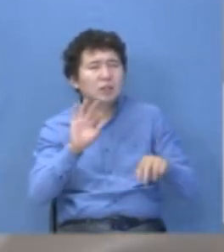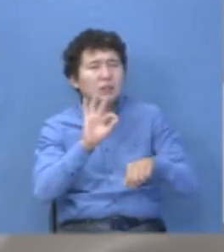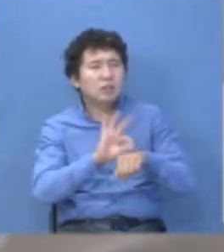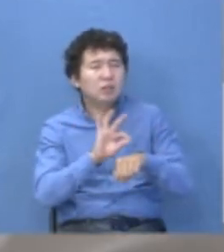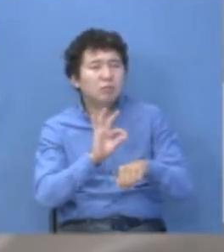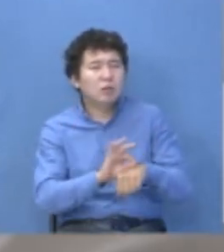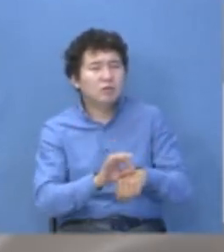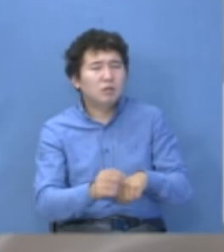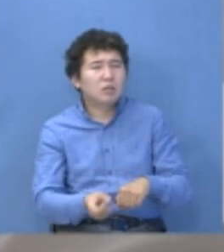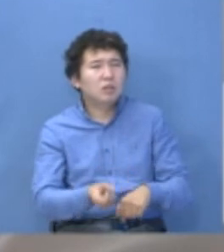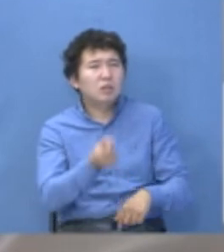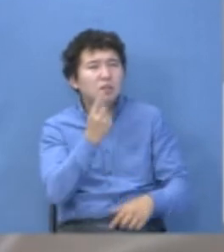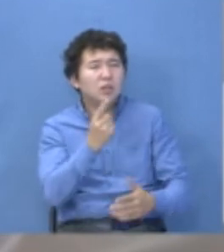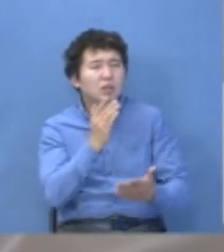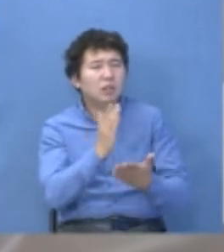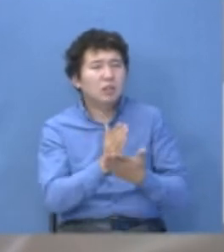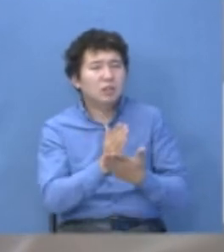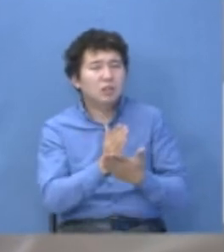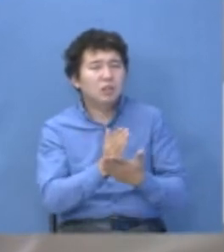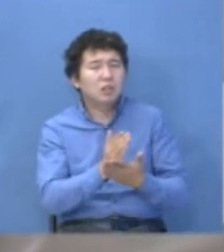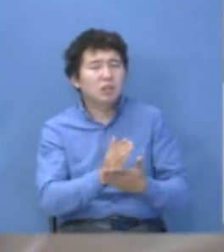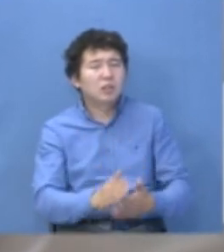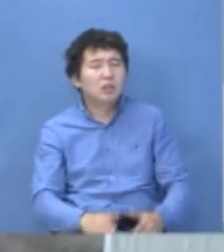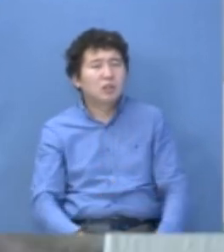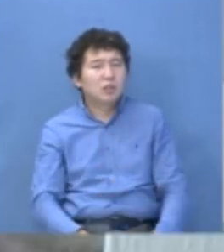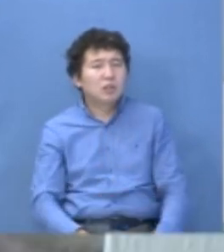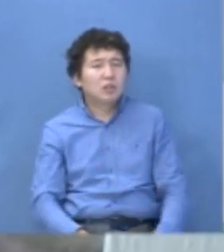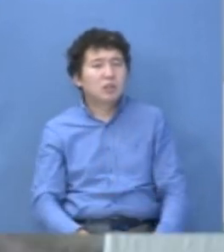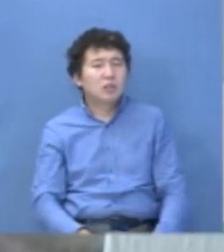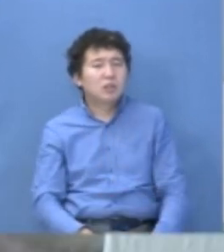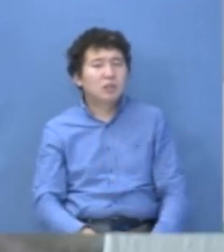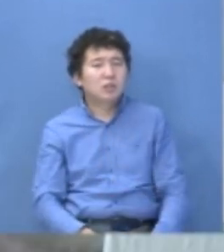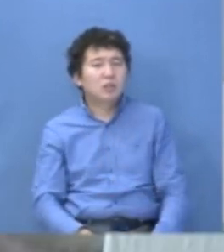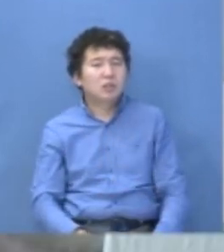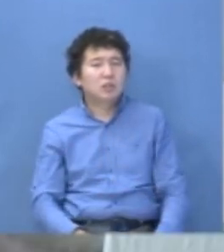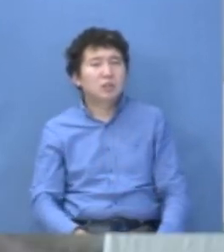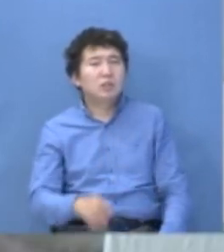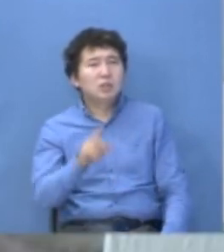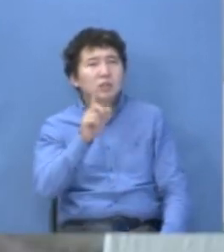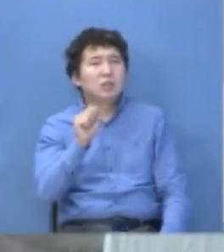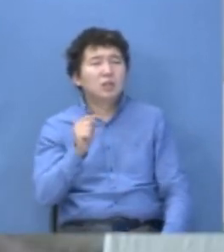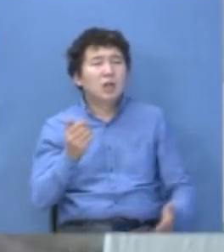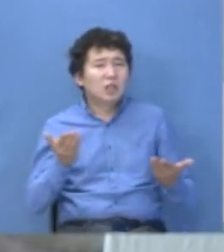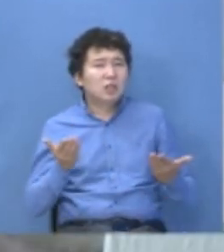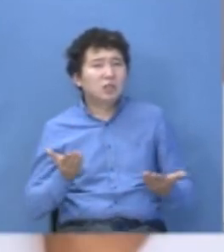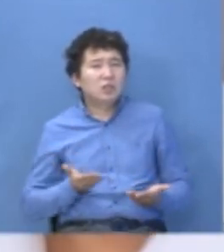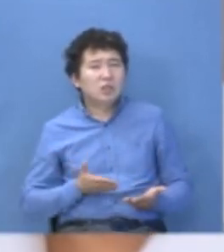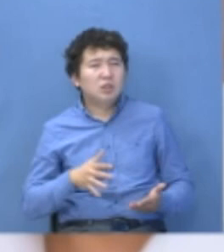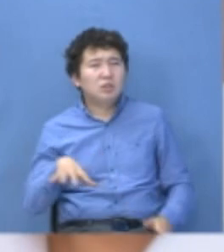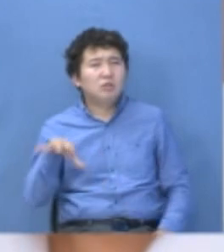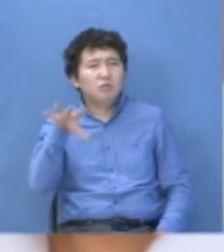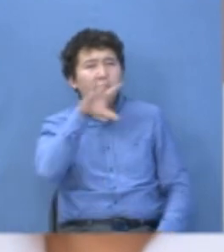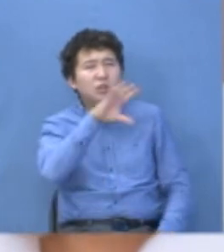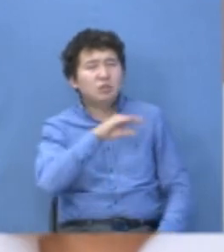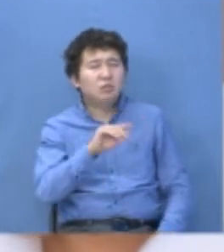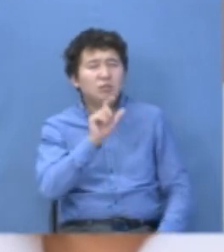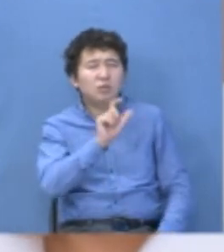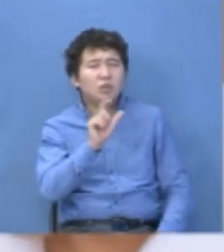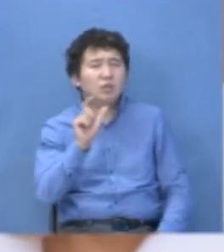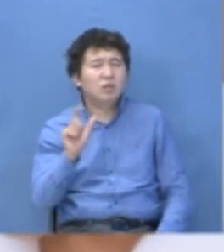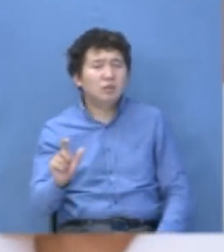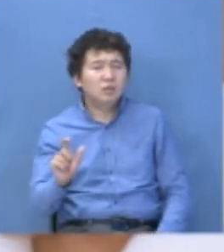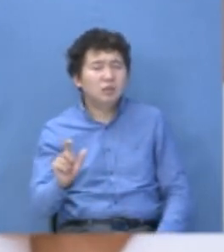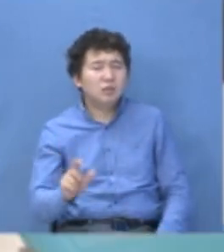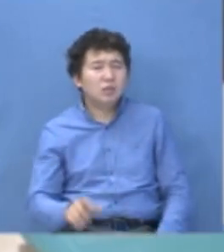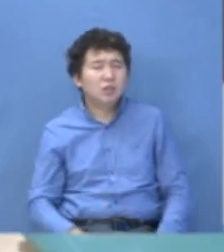здесь вступают в борьбу люди в белых халатах, смело и решительно сражаясь за жизнь всего человечества. И чем больше неоспоримой пользы